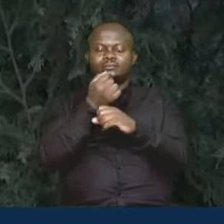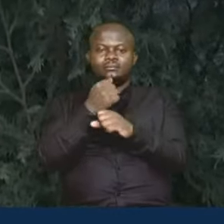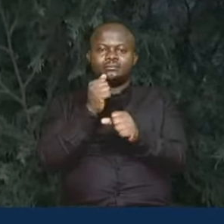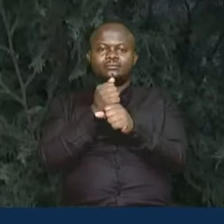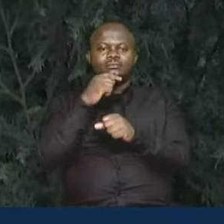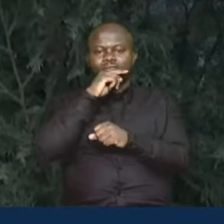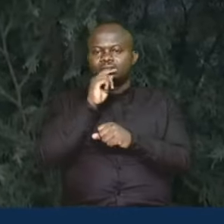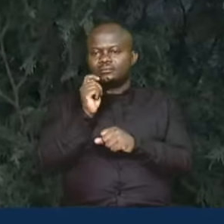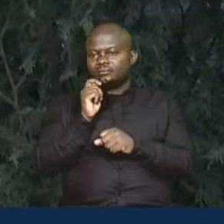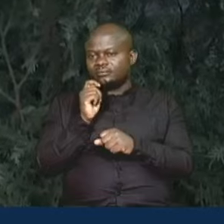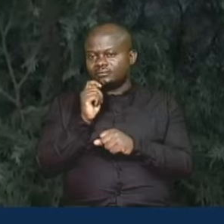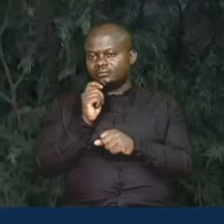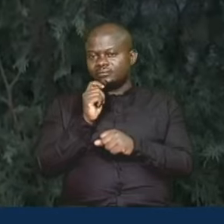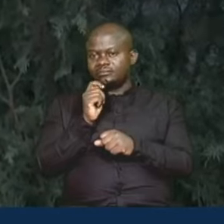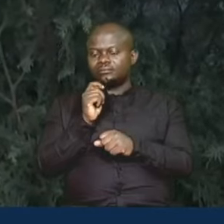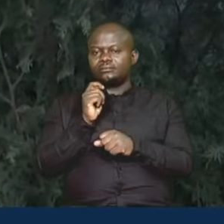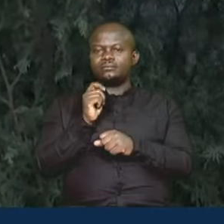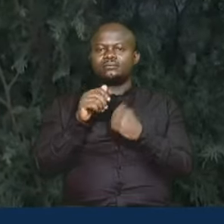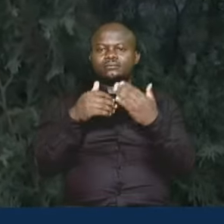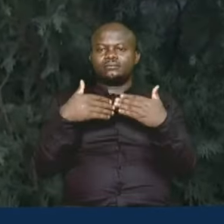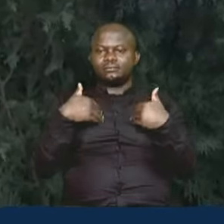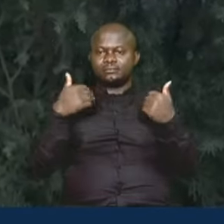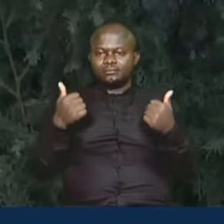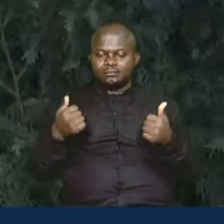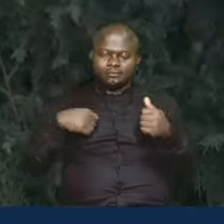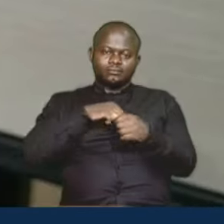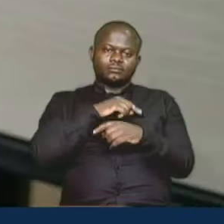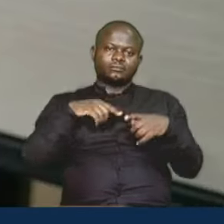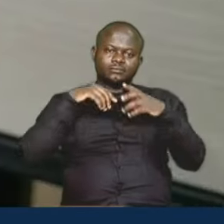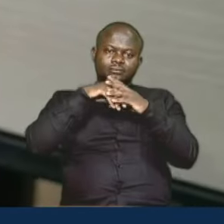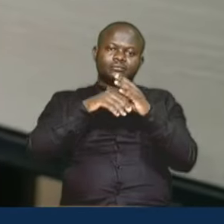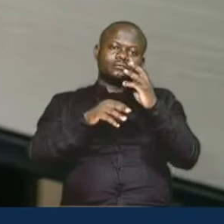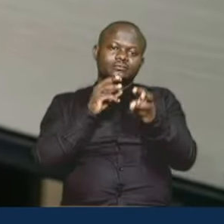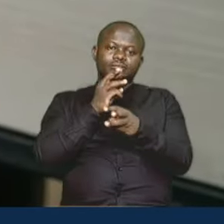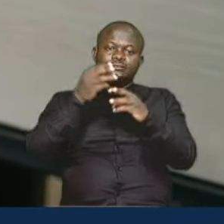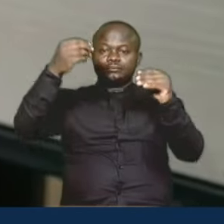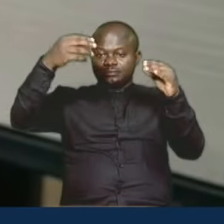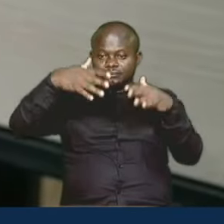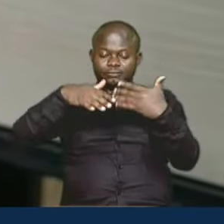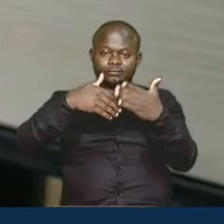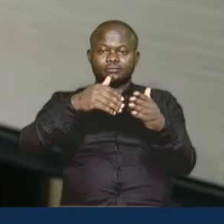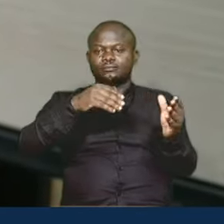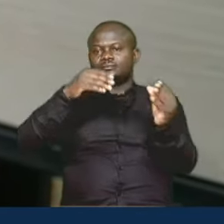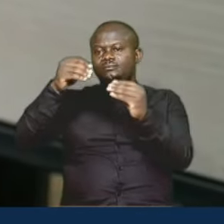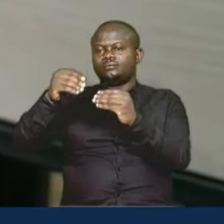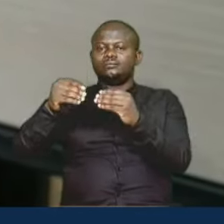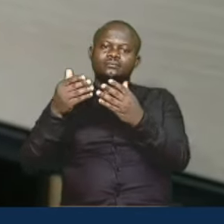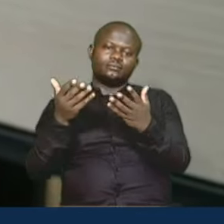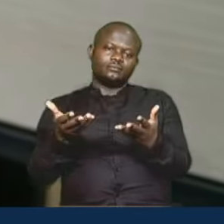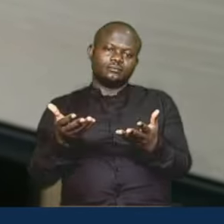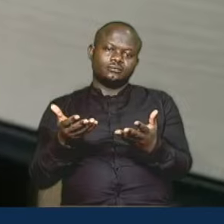social media. Ni ukuvuga ngo n'ubuzima twabagamo muri iyi si ifatika bwimukiye